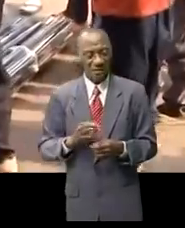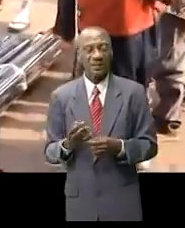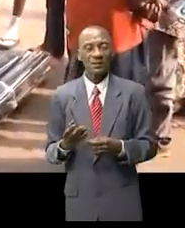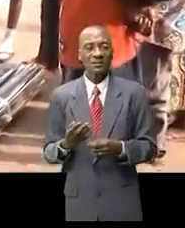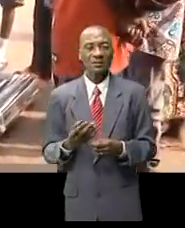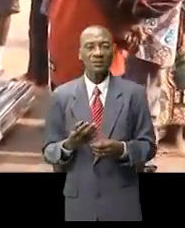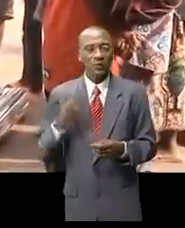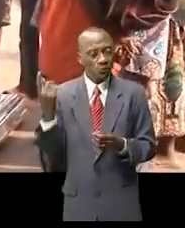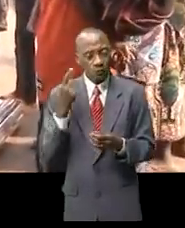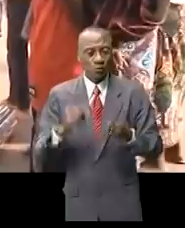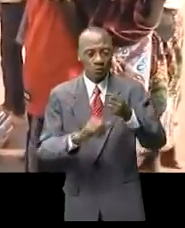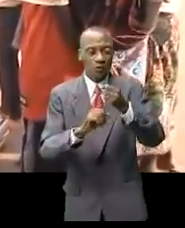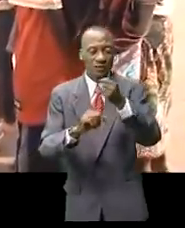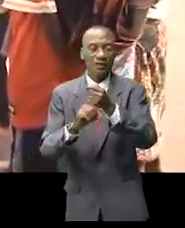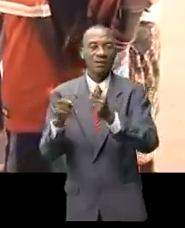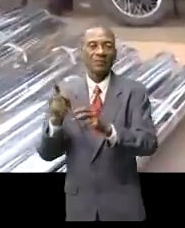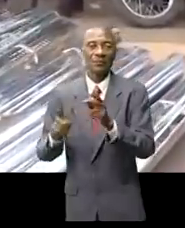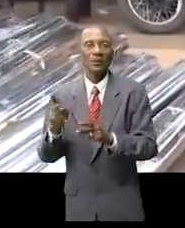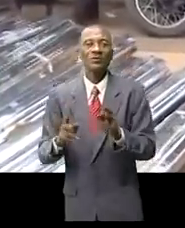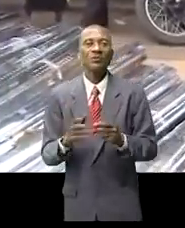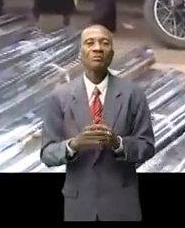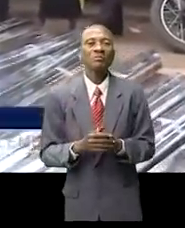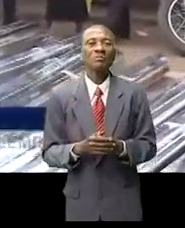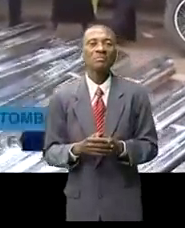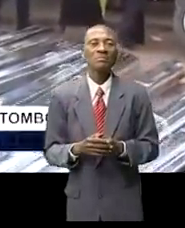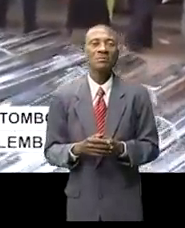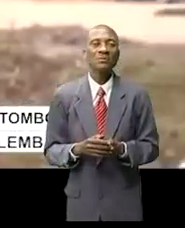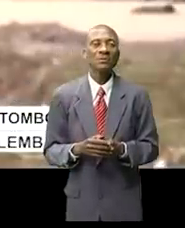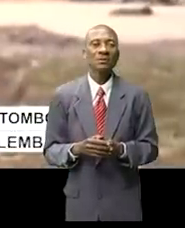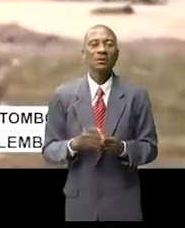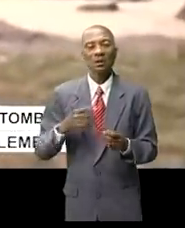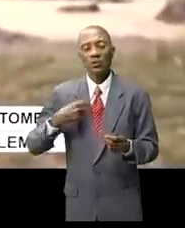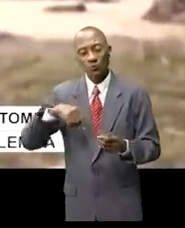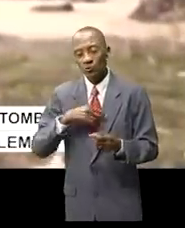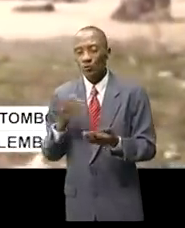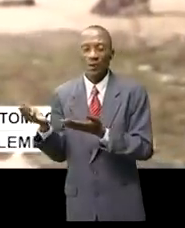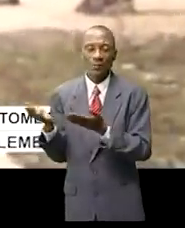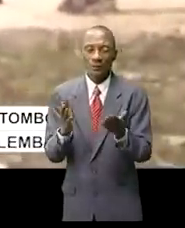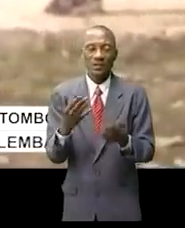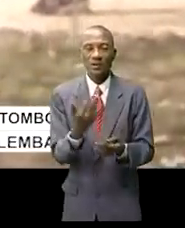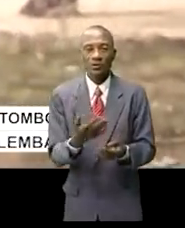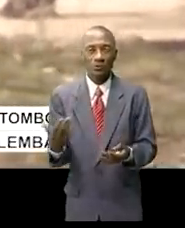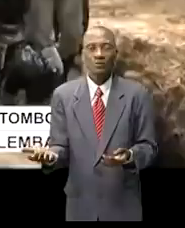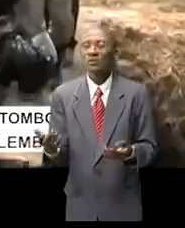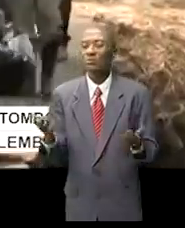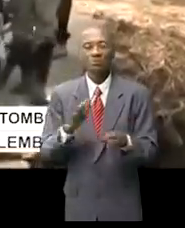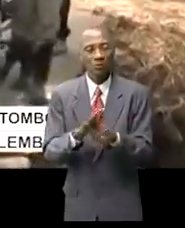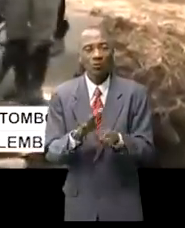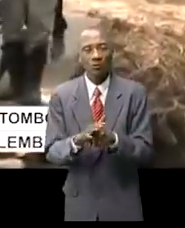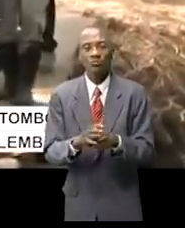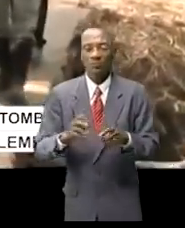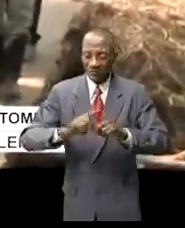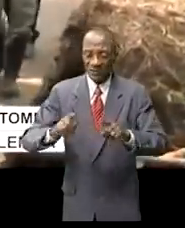En numéraire, en industrie, voire même en nature. Les hommes de bonne volonté et pris de pitié et